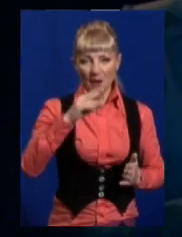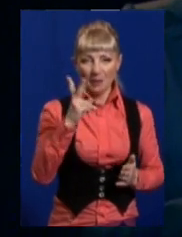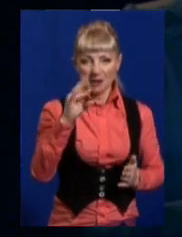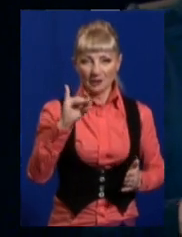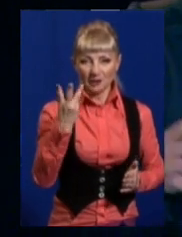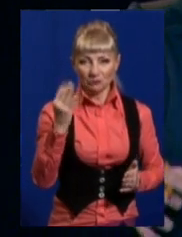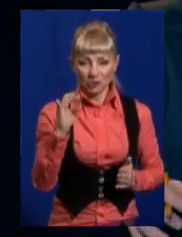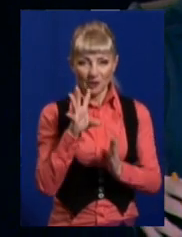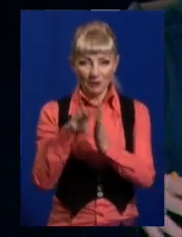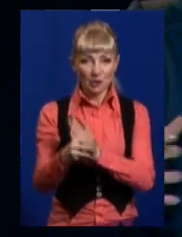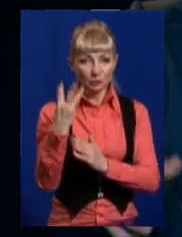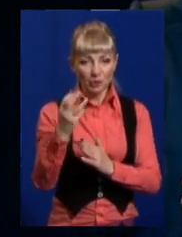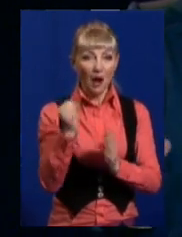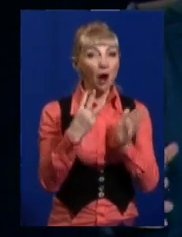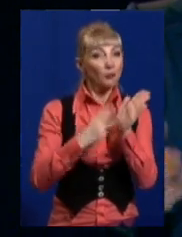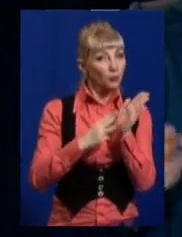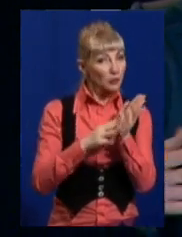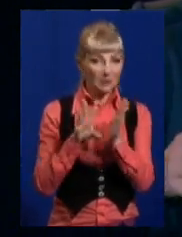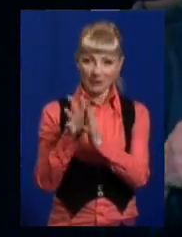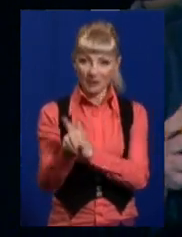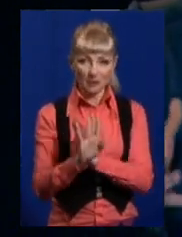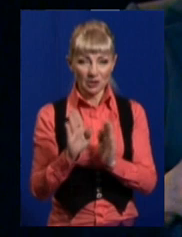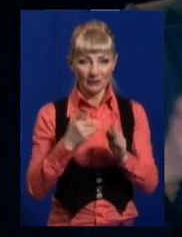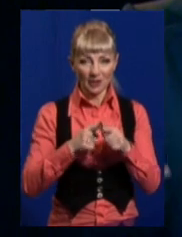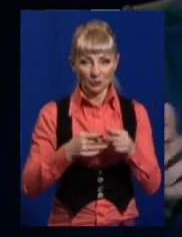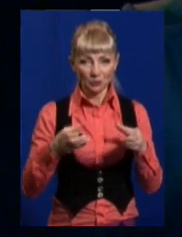групи троє, але восьмеро не увійшли. От якщо